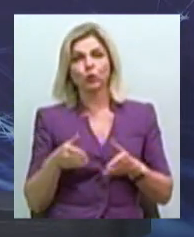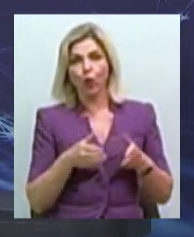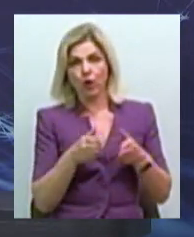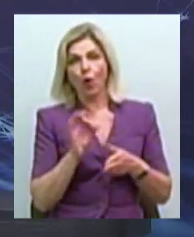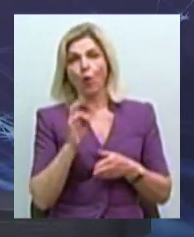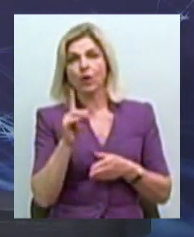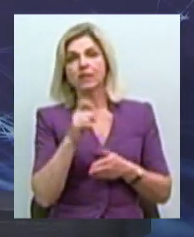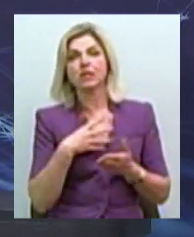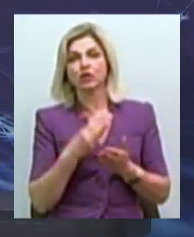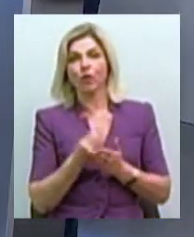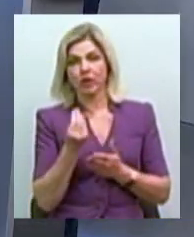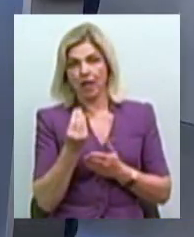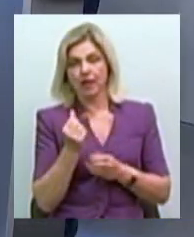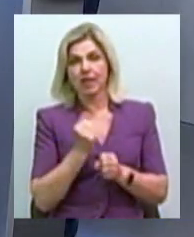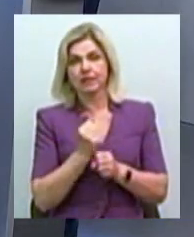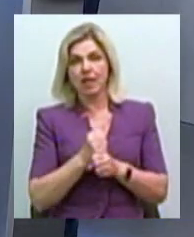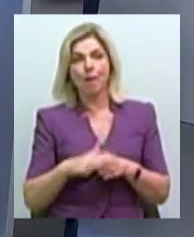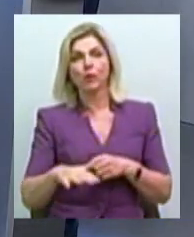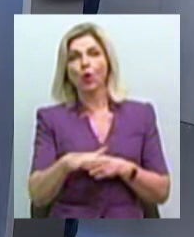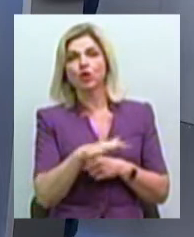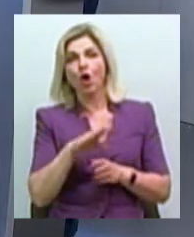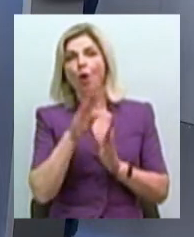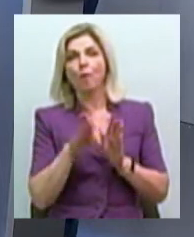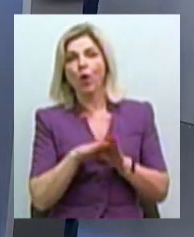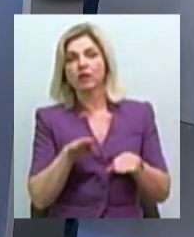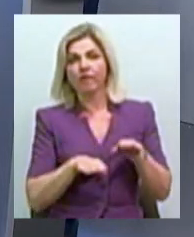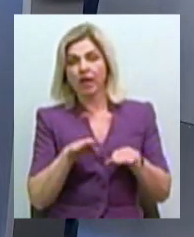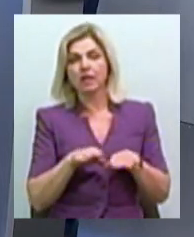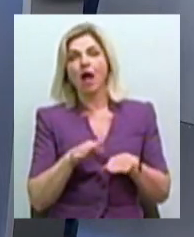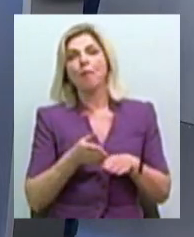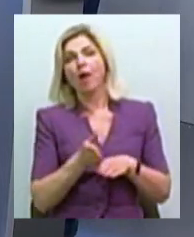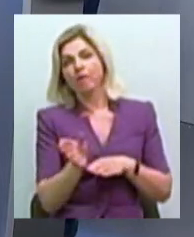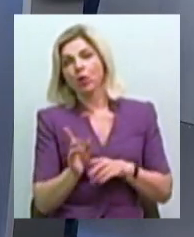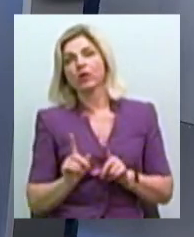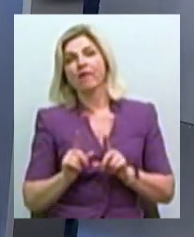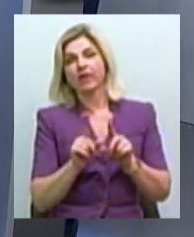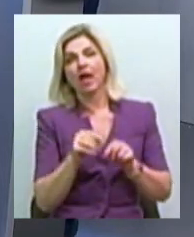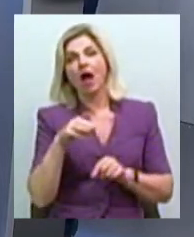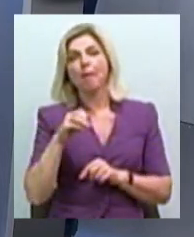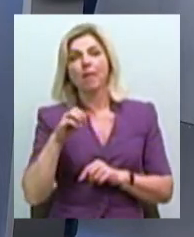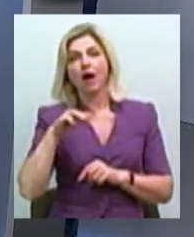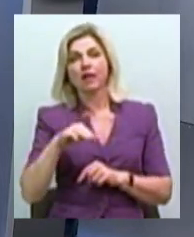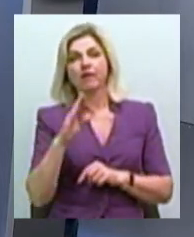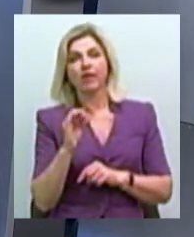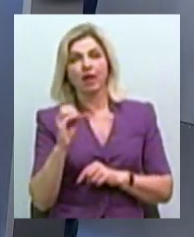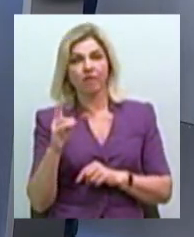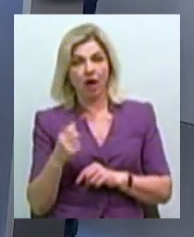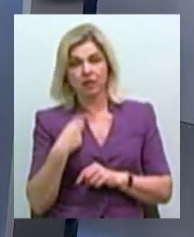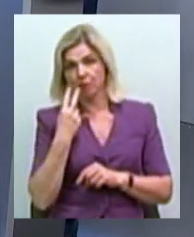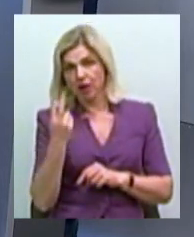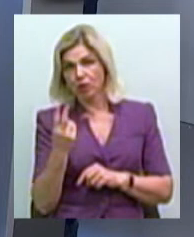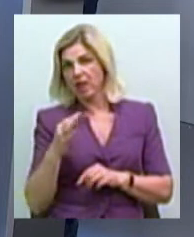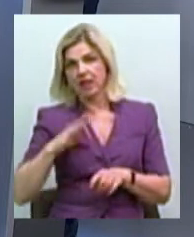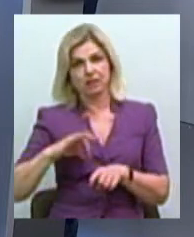деньги оборудовал площадку под весовый комплекс в районе поворота на Матвеевку. Я смотрю, он как стоит, так и стоит, и не используется. То есть говорить о том,